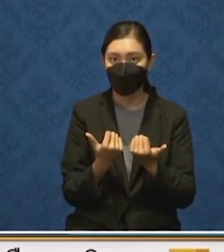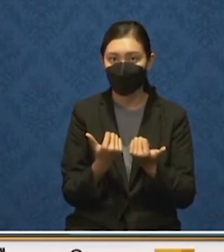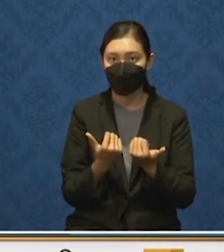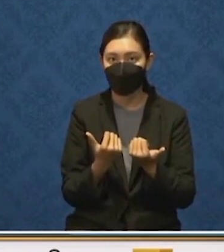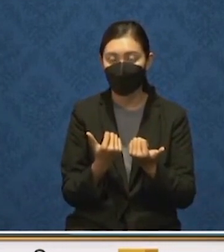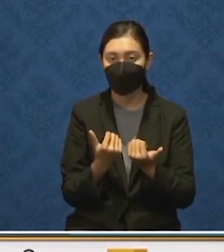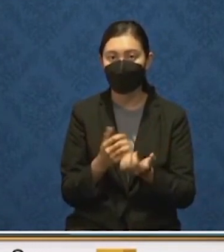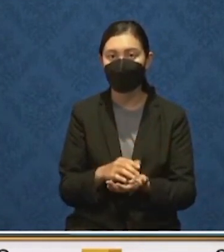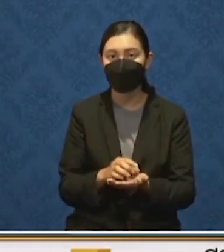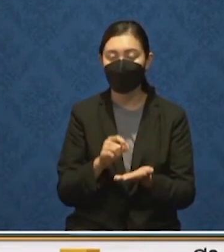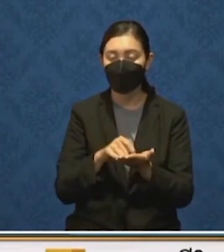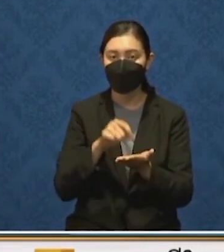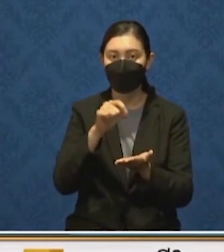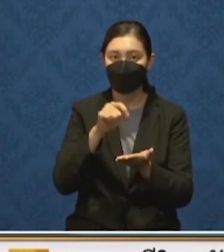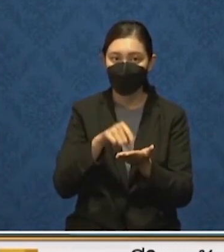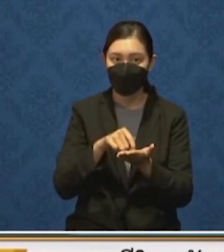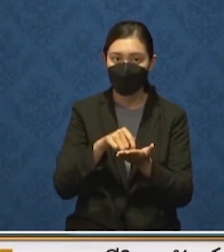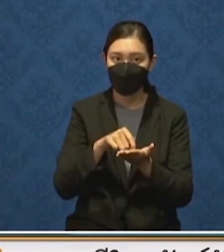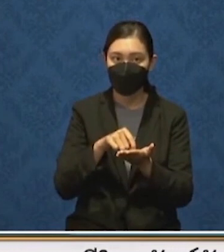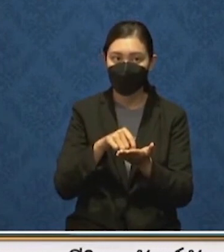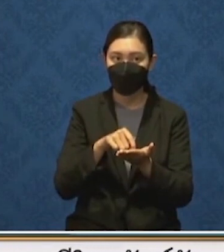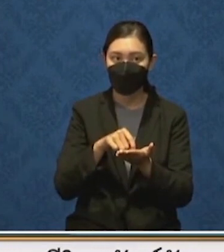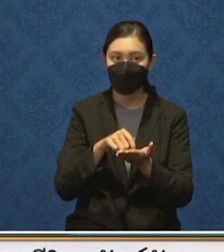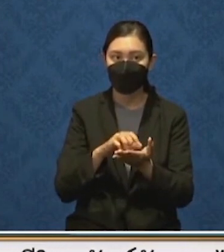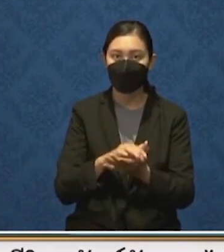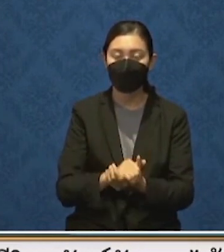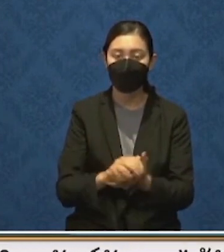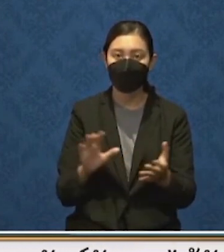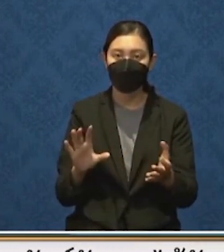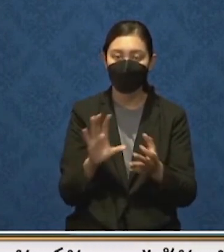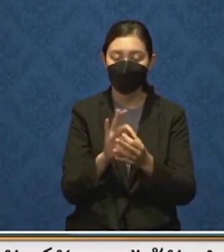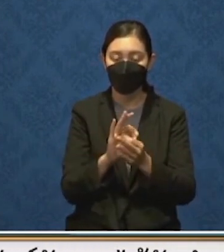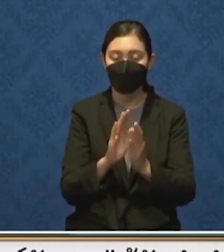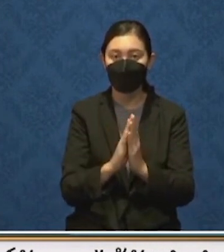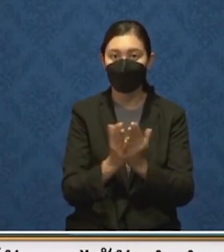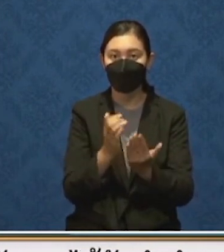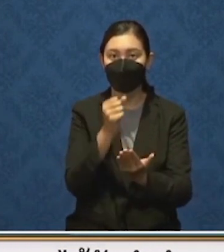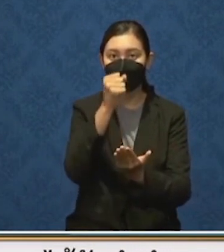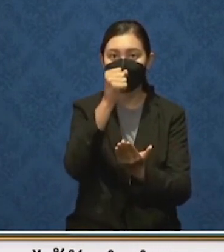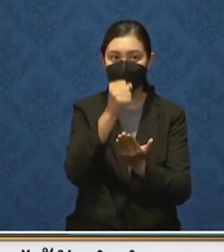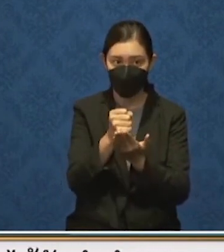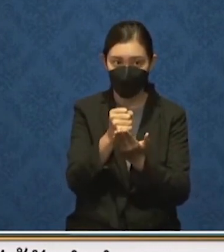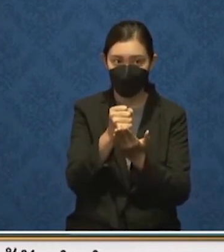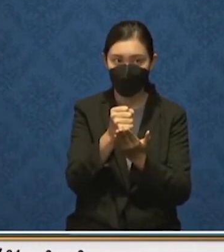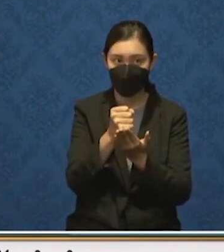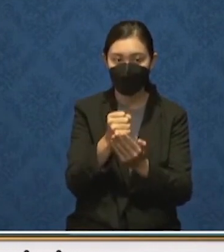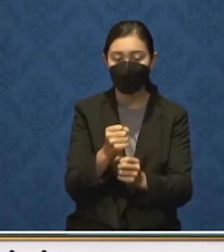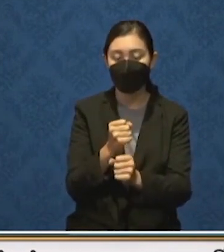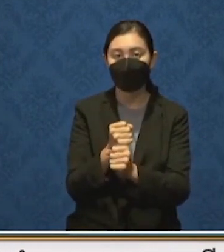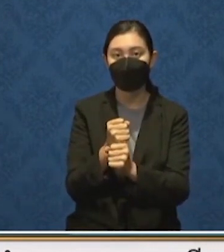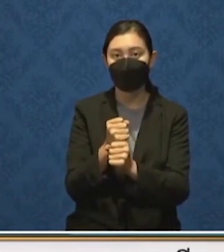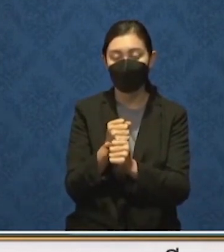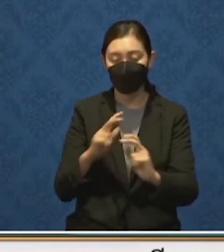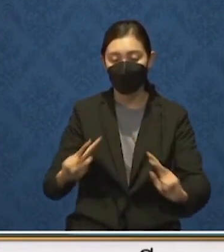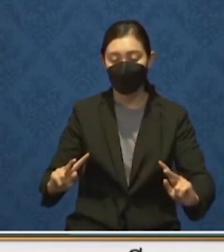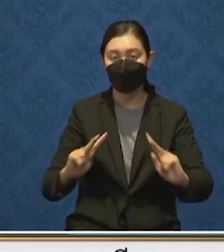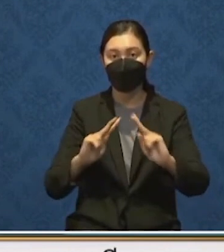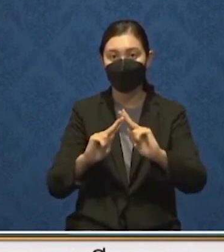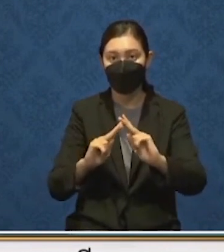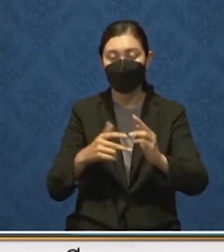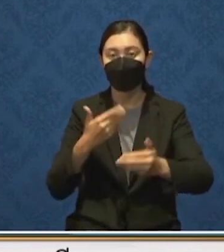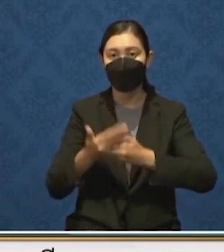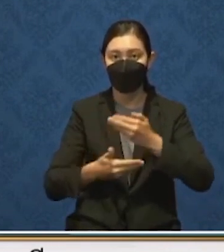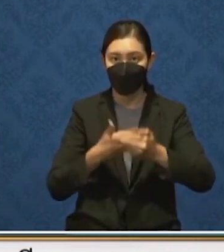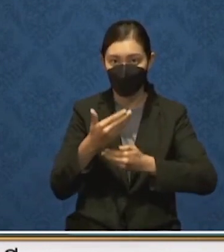เปลี่ยนหนสุขรบรองขคมพัฒนาธุรกิจกัค้าของกระทวภานิย์เมื่อวนที่